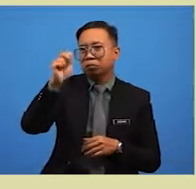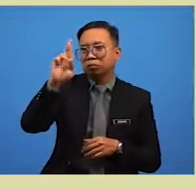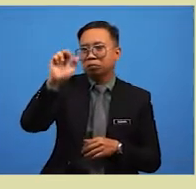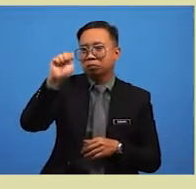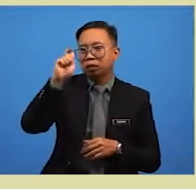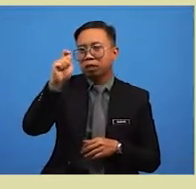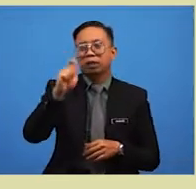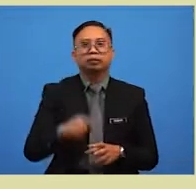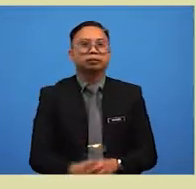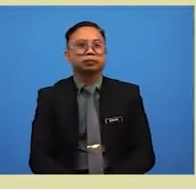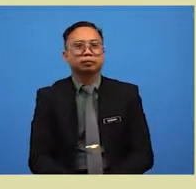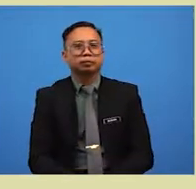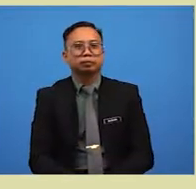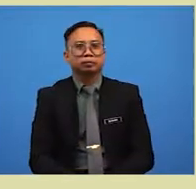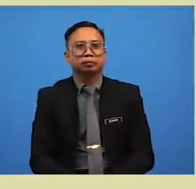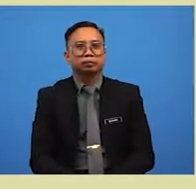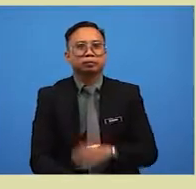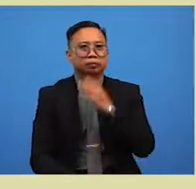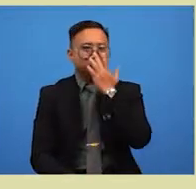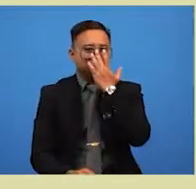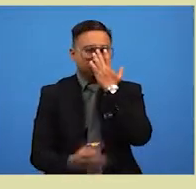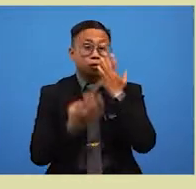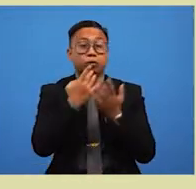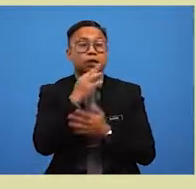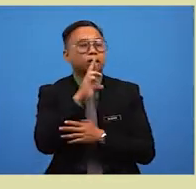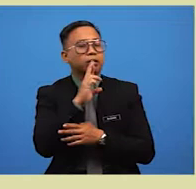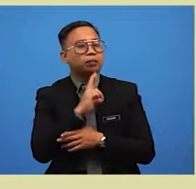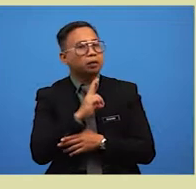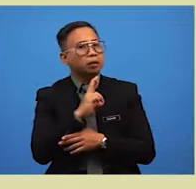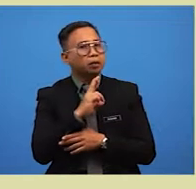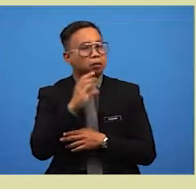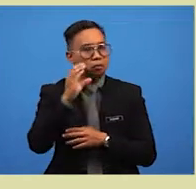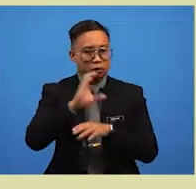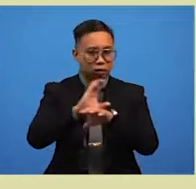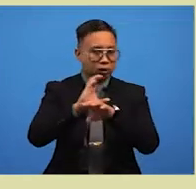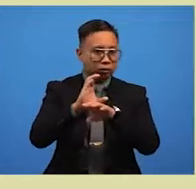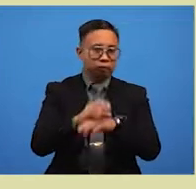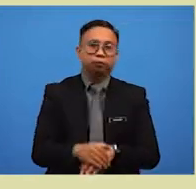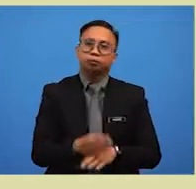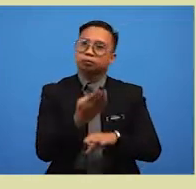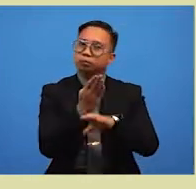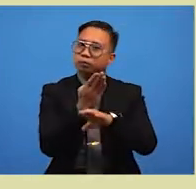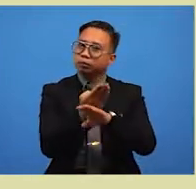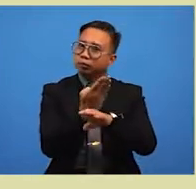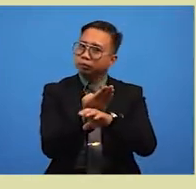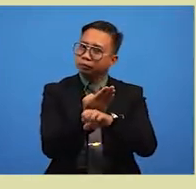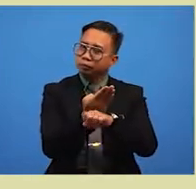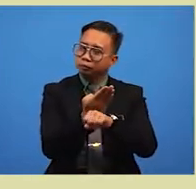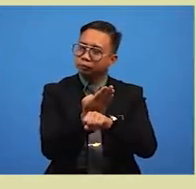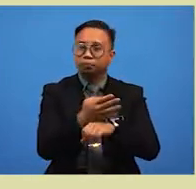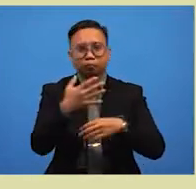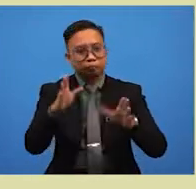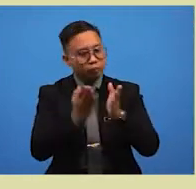rust. Kan karat berwarna merah coklat? Besi oksida atau karat yang